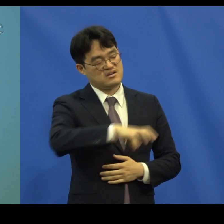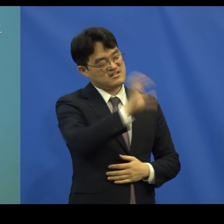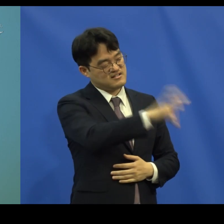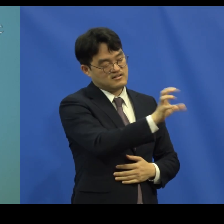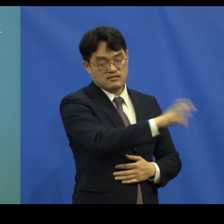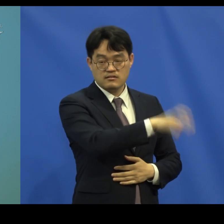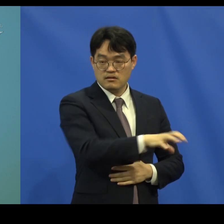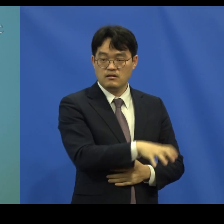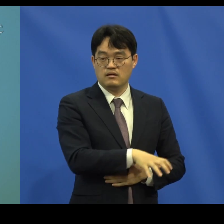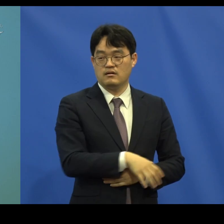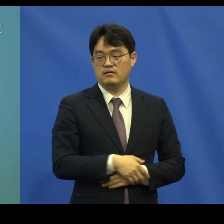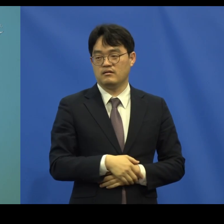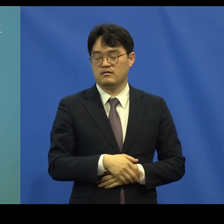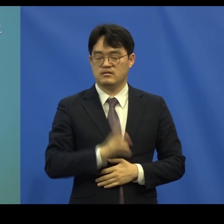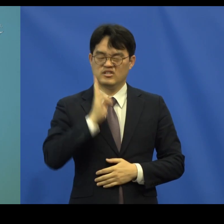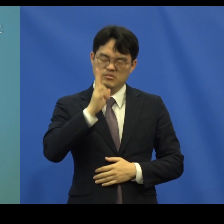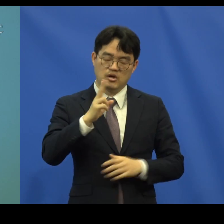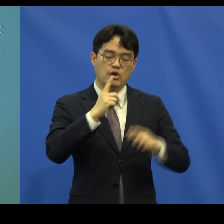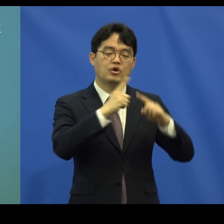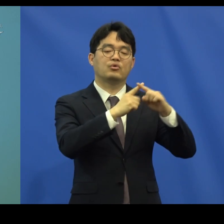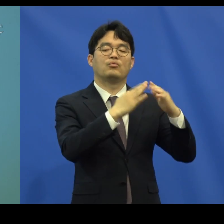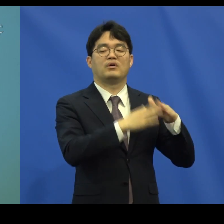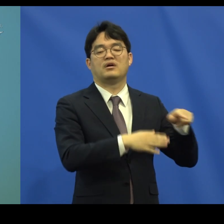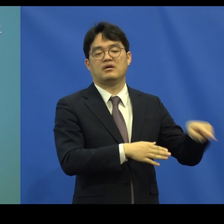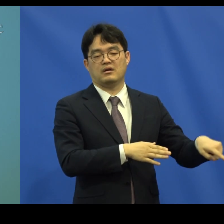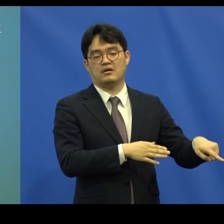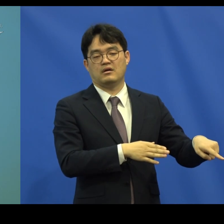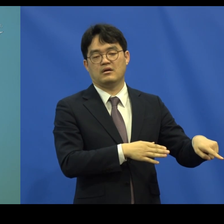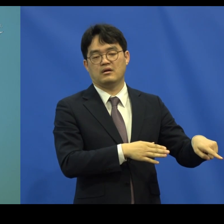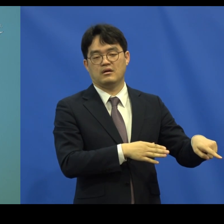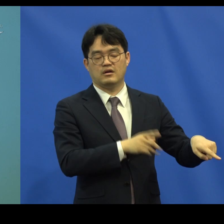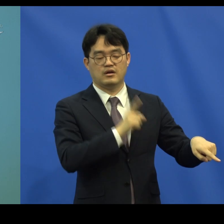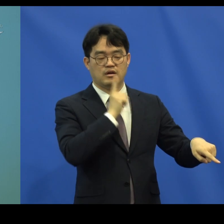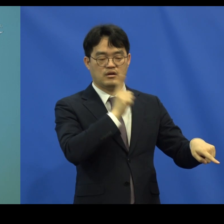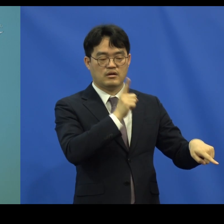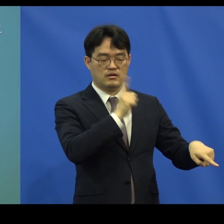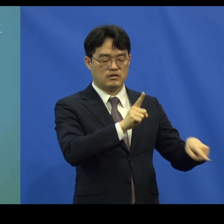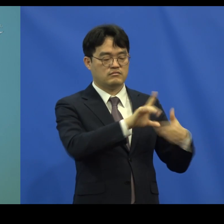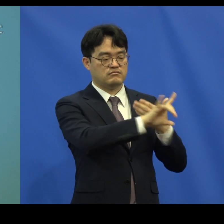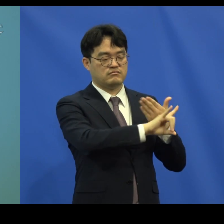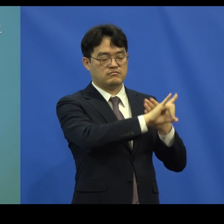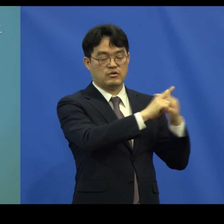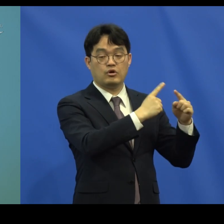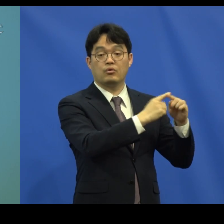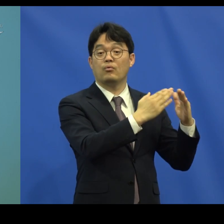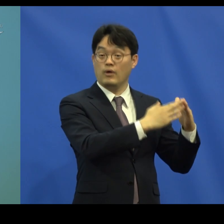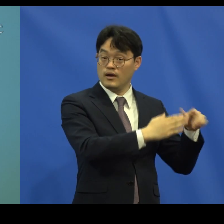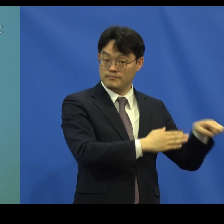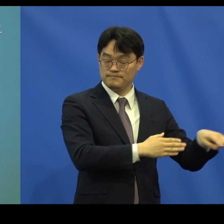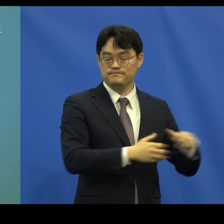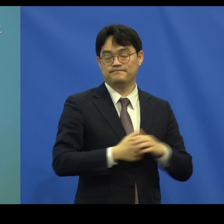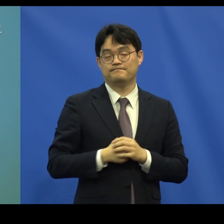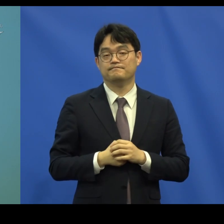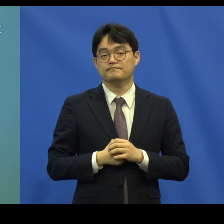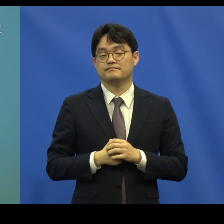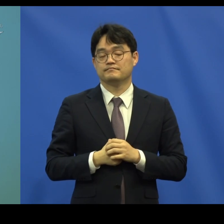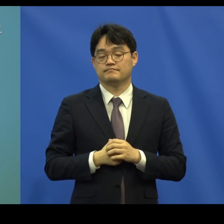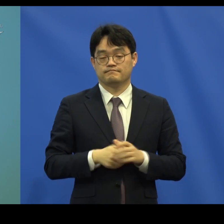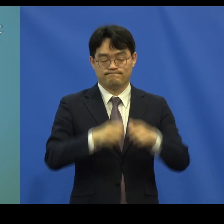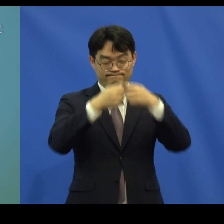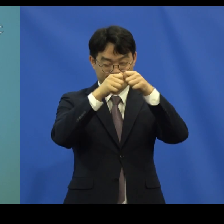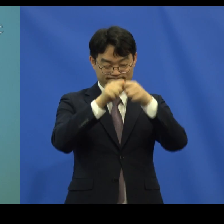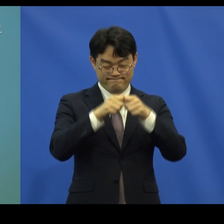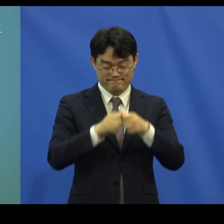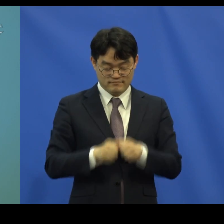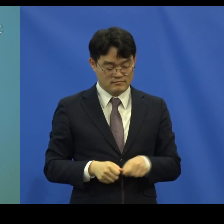최악의 교회가 4대 교회인데 하나 더 남아있죠. 라오디게아 교회. 더 최악입니다. 자, 구체적으로 왜